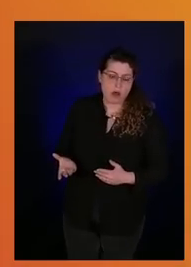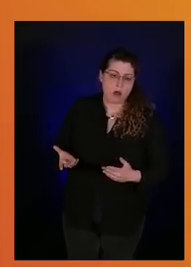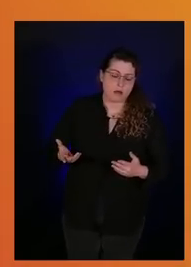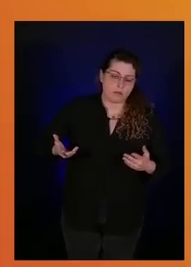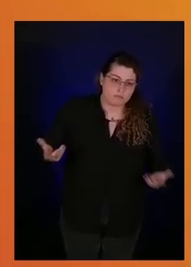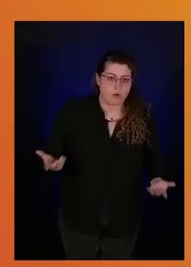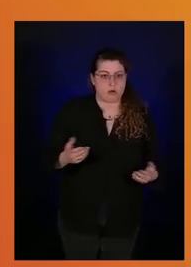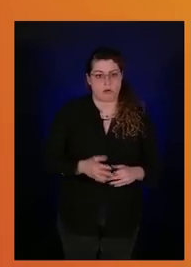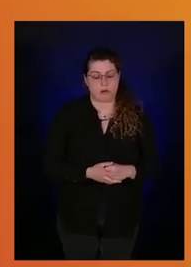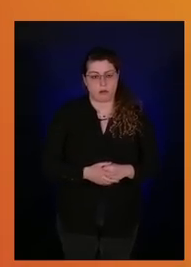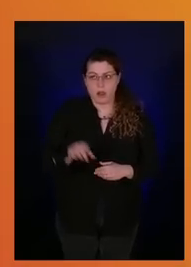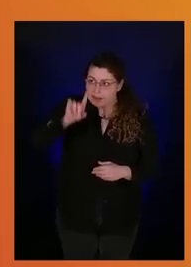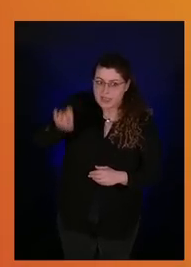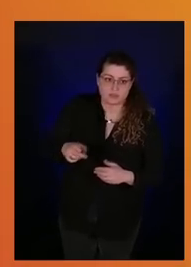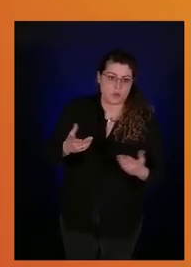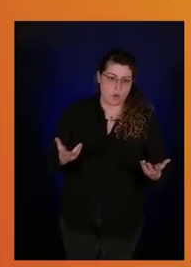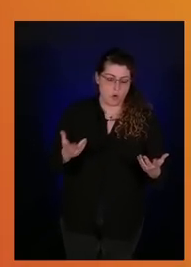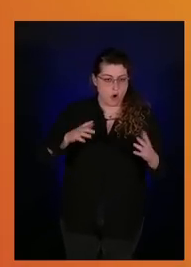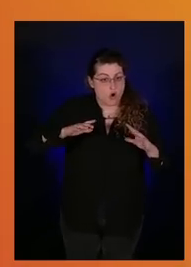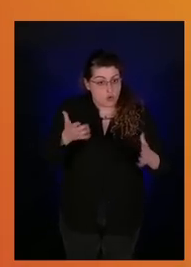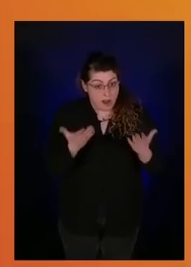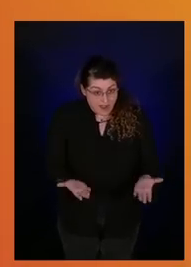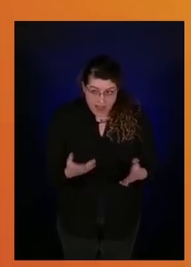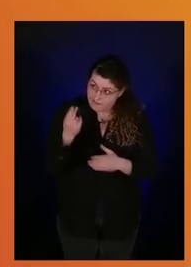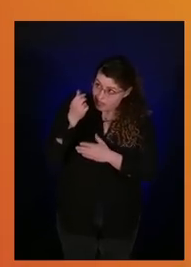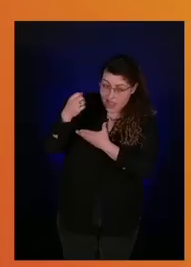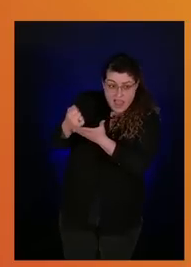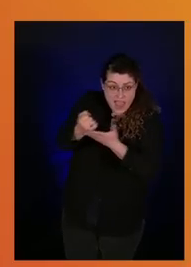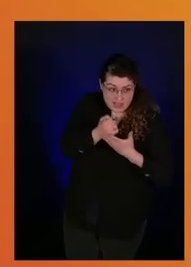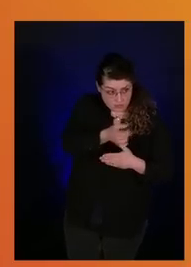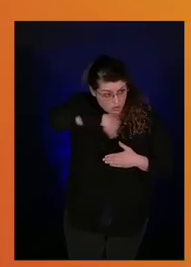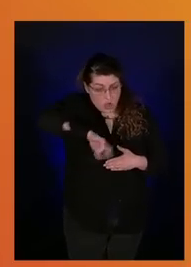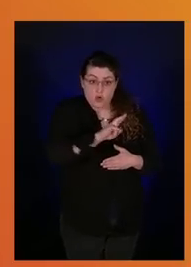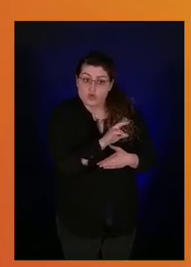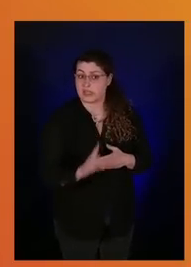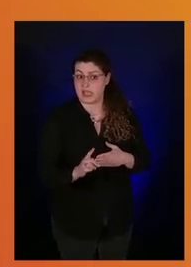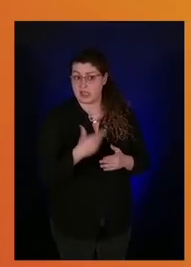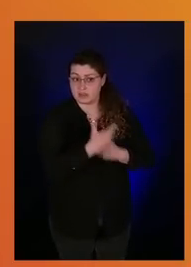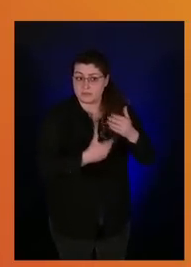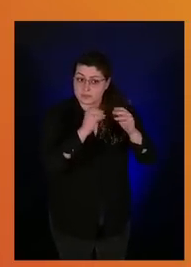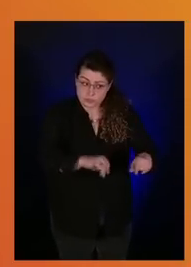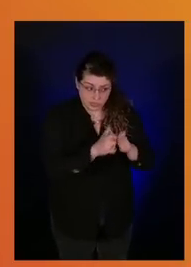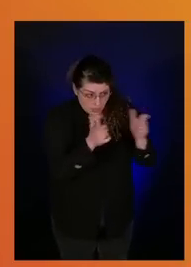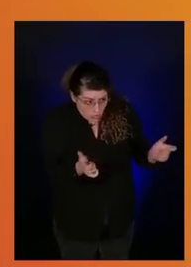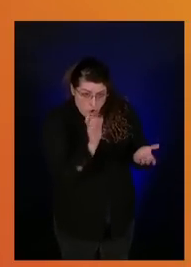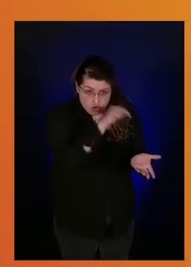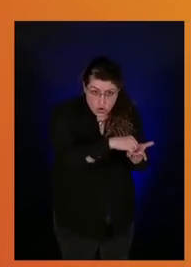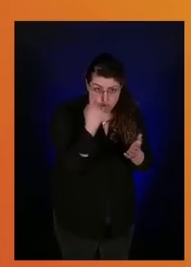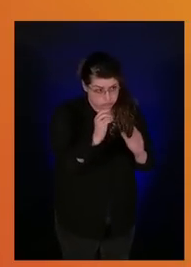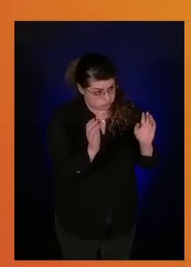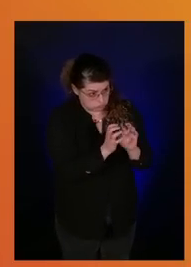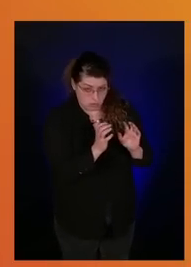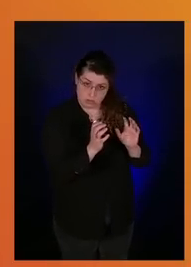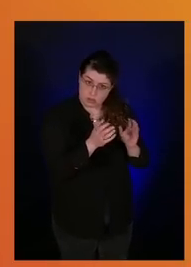la question. Comment on peut aider aujourd'hui financièrement ces UD pour qu'elles arrivent à avoir des locaux et continuer l'activité?